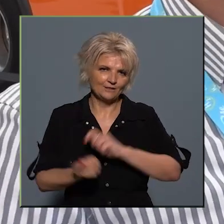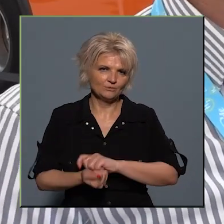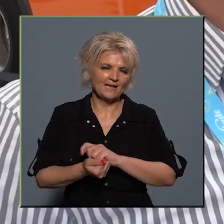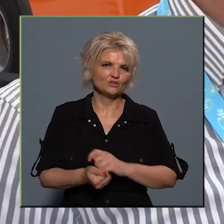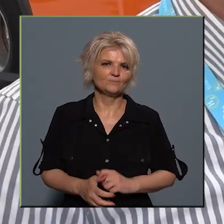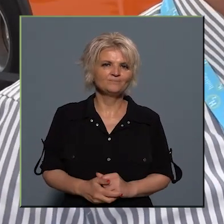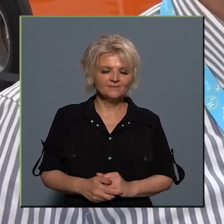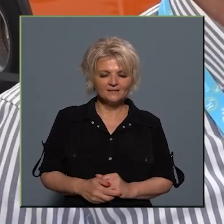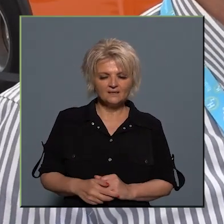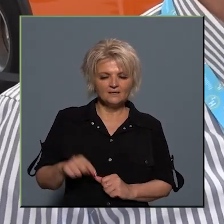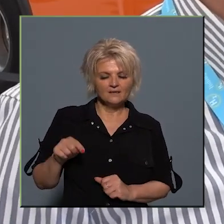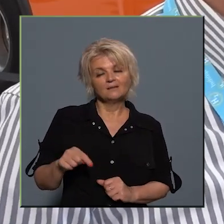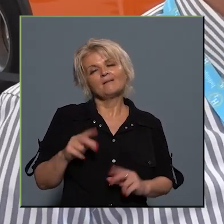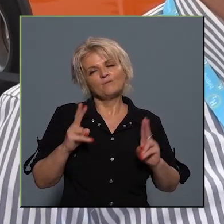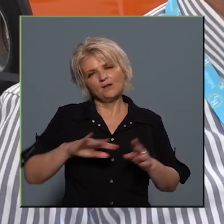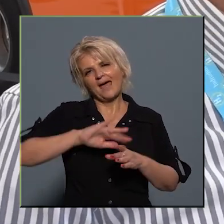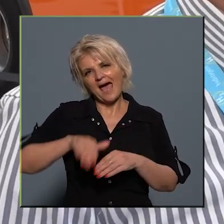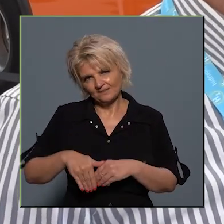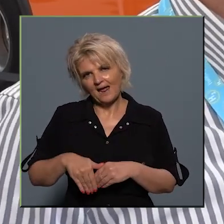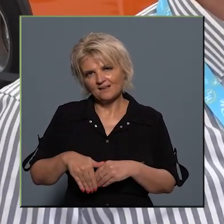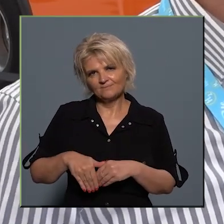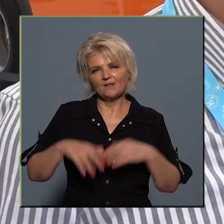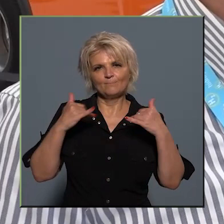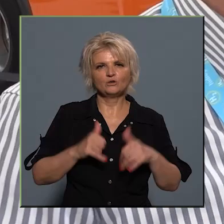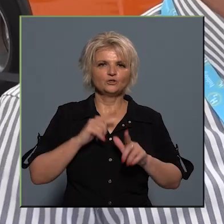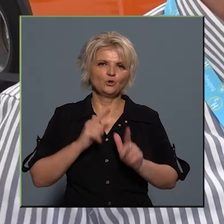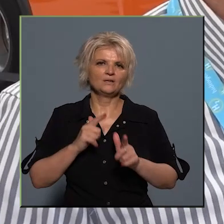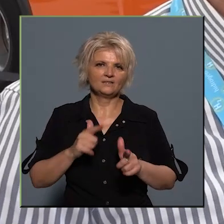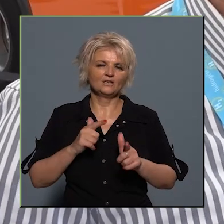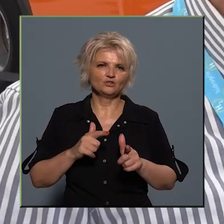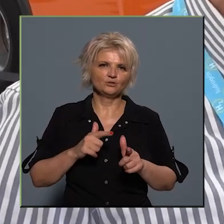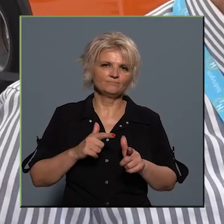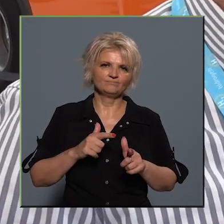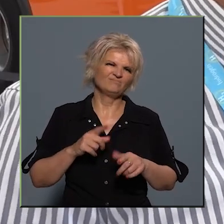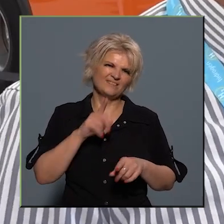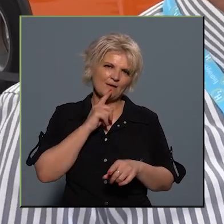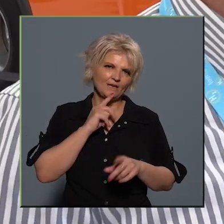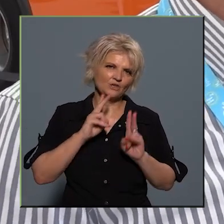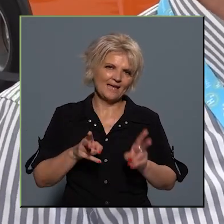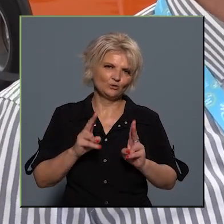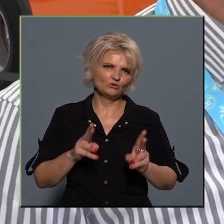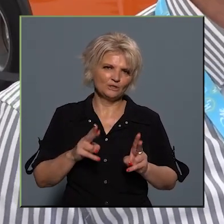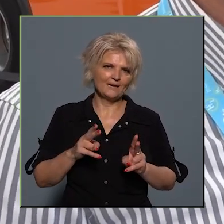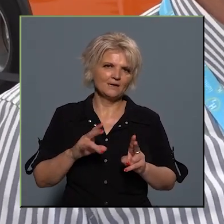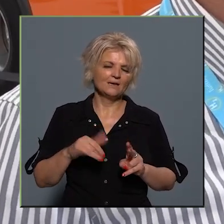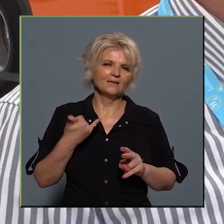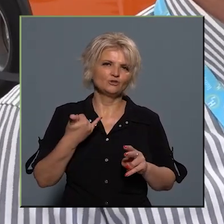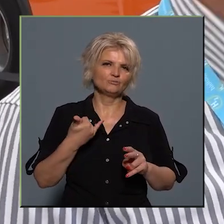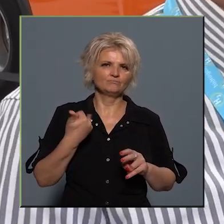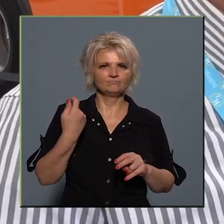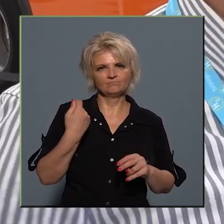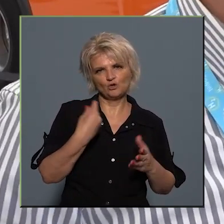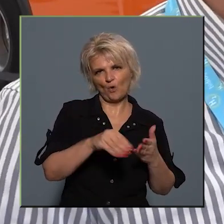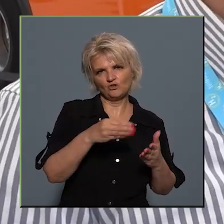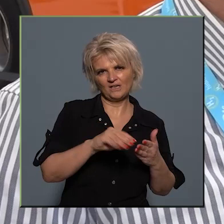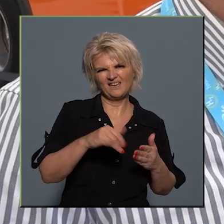de nyilván ez jár hátrányokkal is. Ugye jelenleg a töltési infrastruktúra hiányossága, illetve a költségek, tehát a